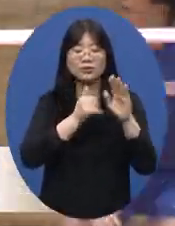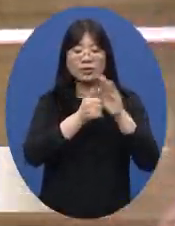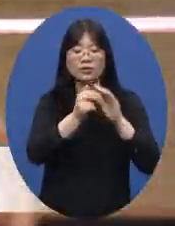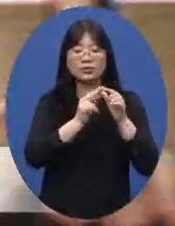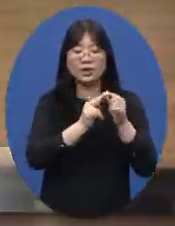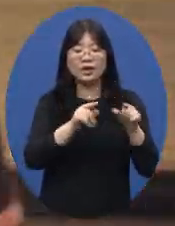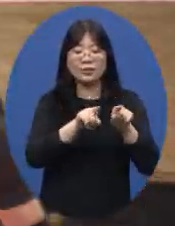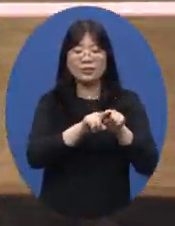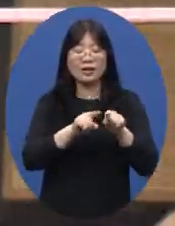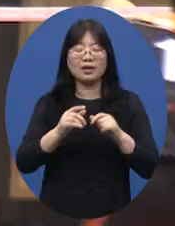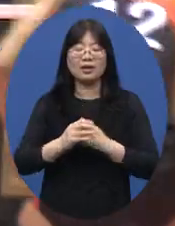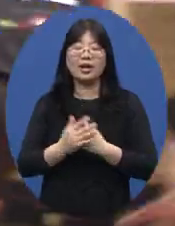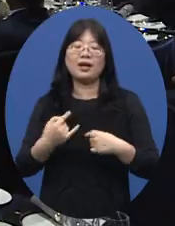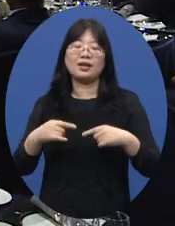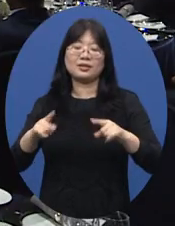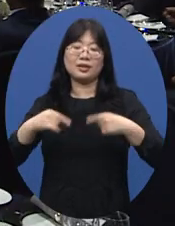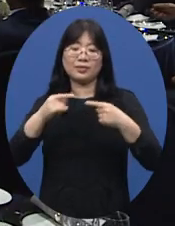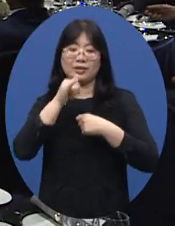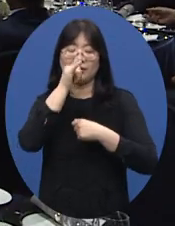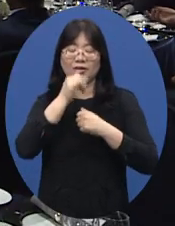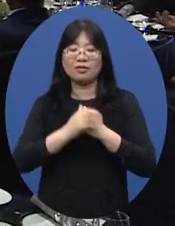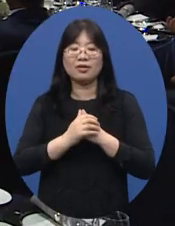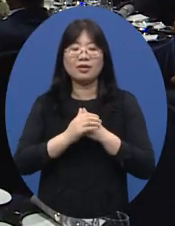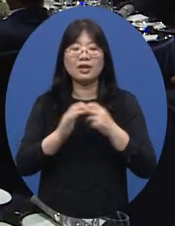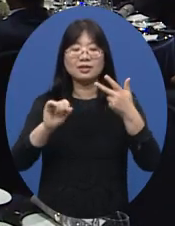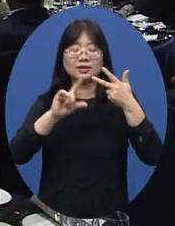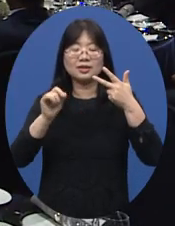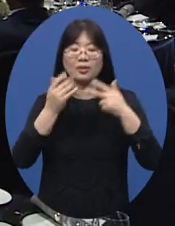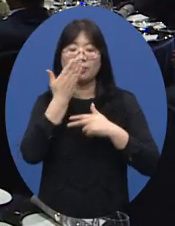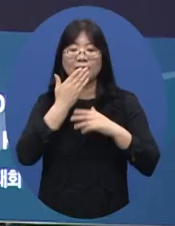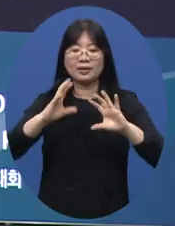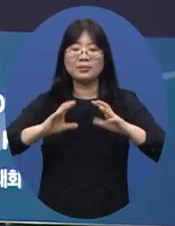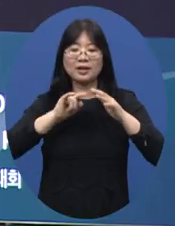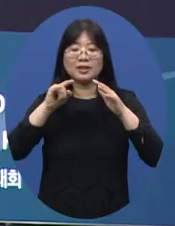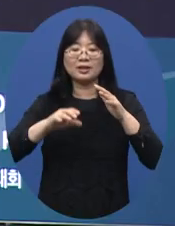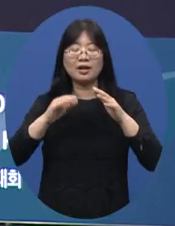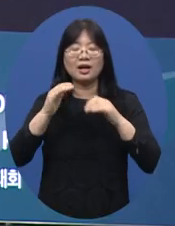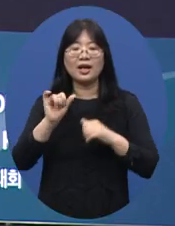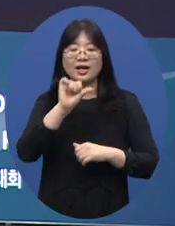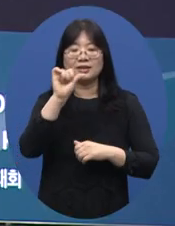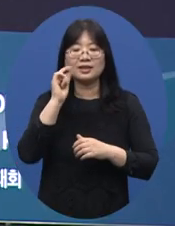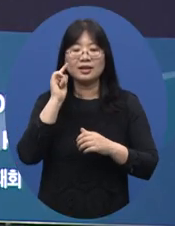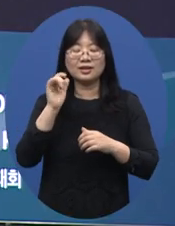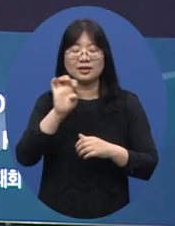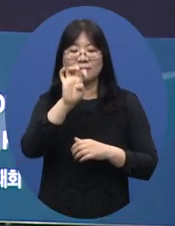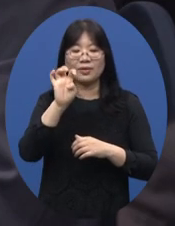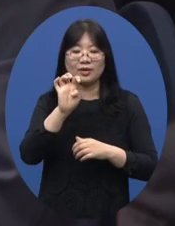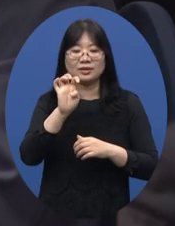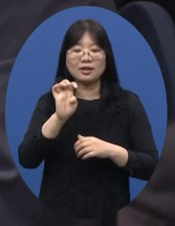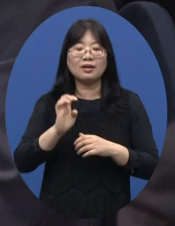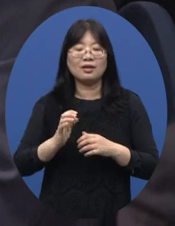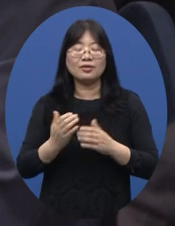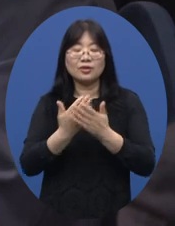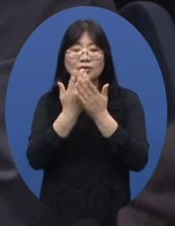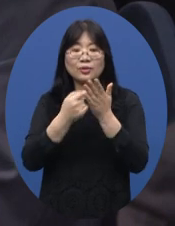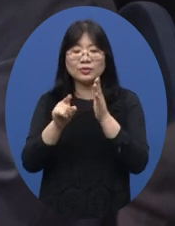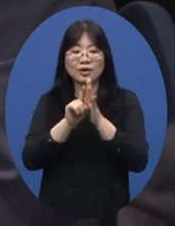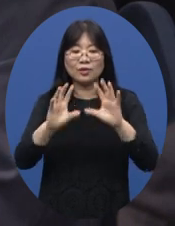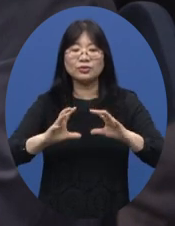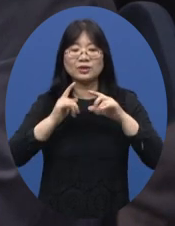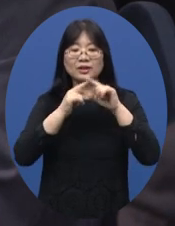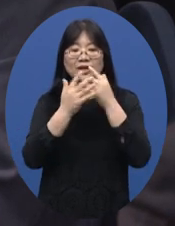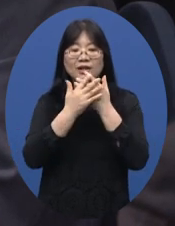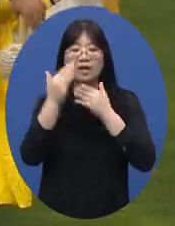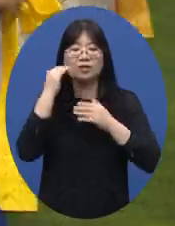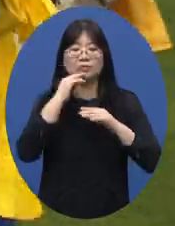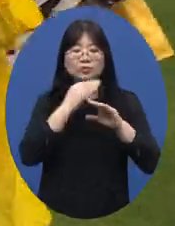남녀 배구팀도 참여합니다. 이어 오는 7월 필리핀에선 아시아 태평양 평화 번영을 위한 국제대회를 남북이 공동